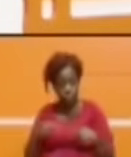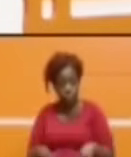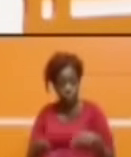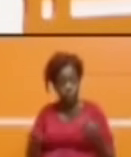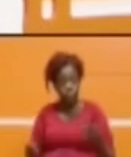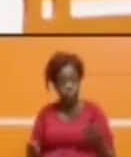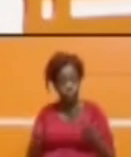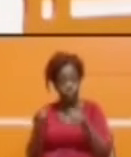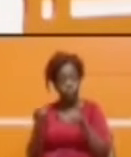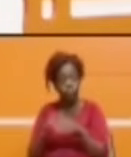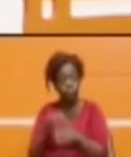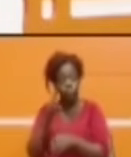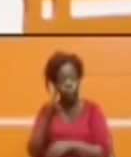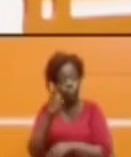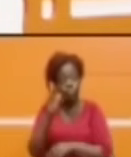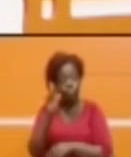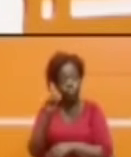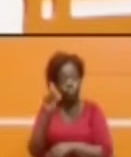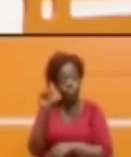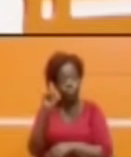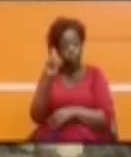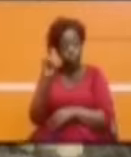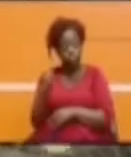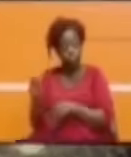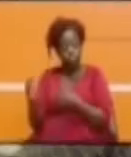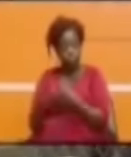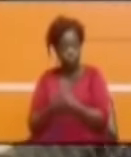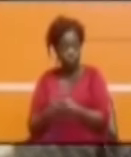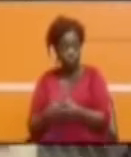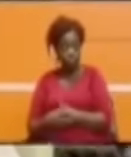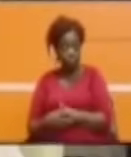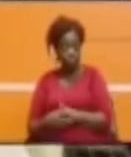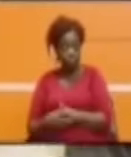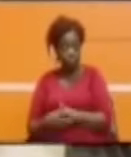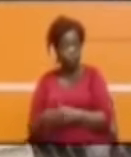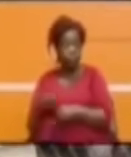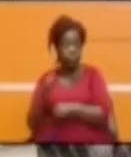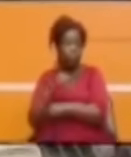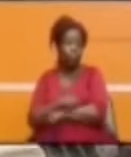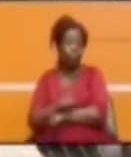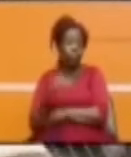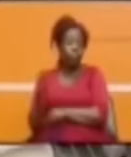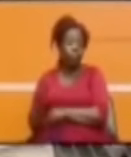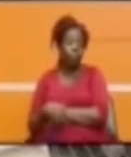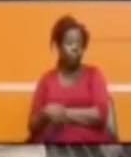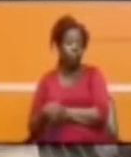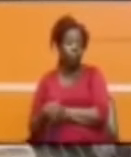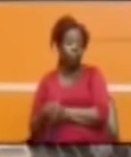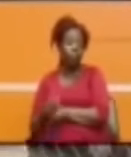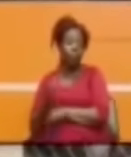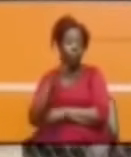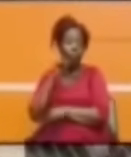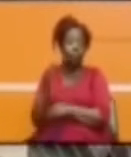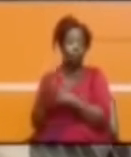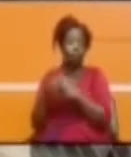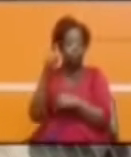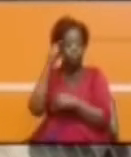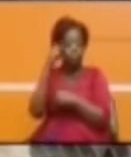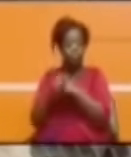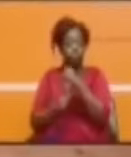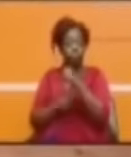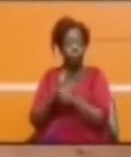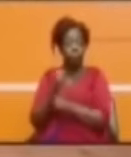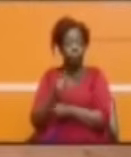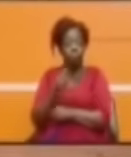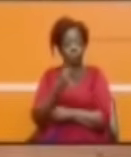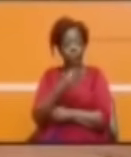ery'omubaka Dennis Ssekabira nalyo ligaddwa. Essomero ligaddwawo should not open for the year